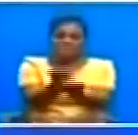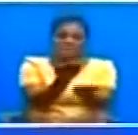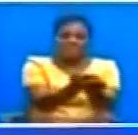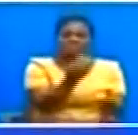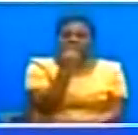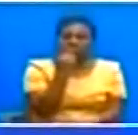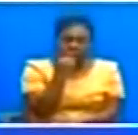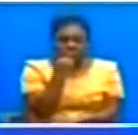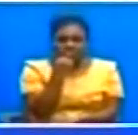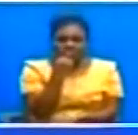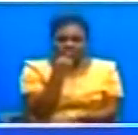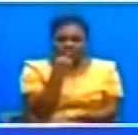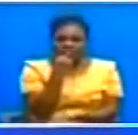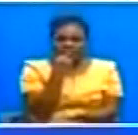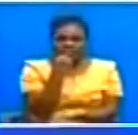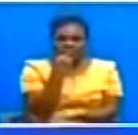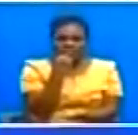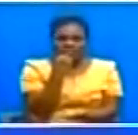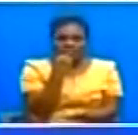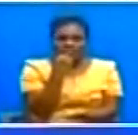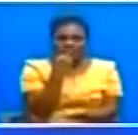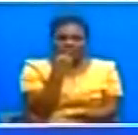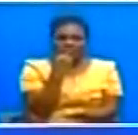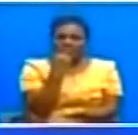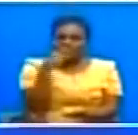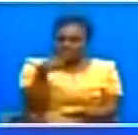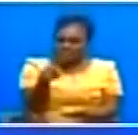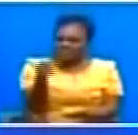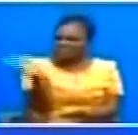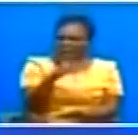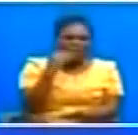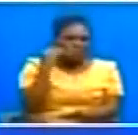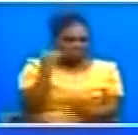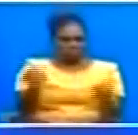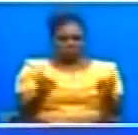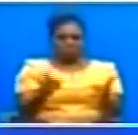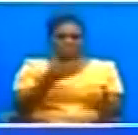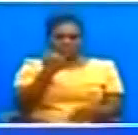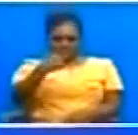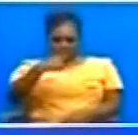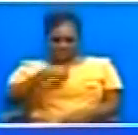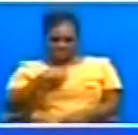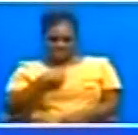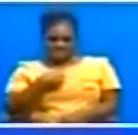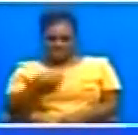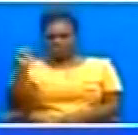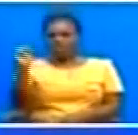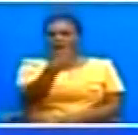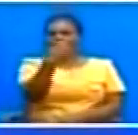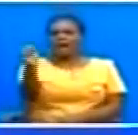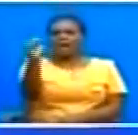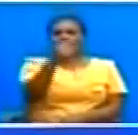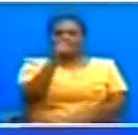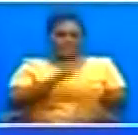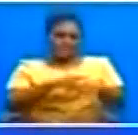na labda hata kwa shule yenyewe yenye wameenda hakuna chakula anakula. Sasa anasema badala ya kurudi nyumbani nimalize tu masaa nje, ndio ikifika